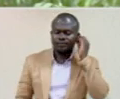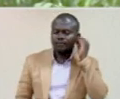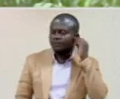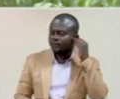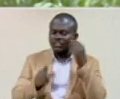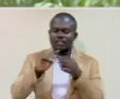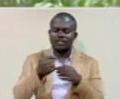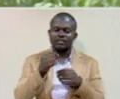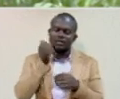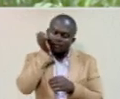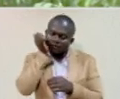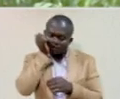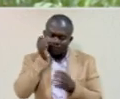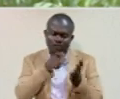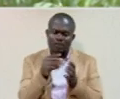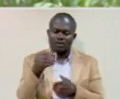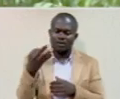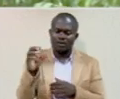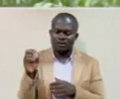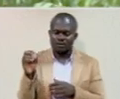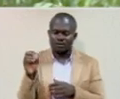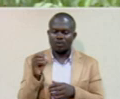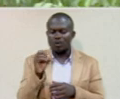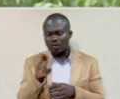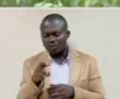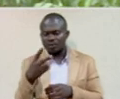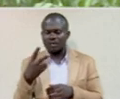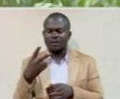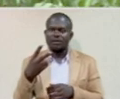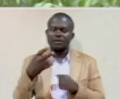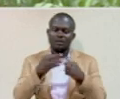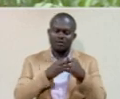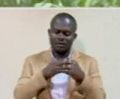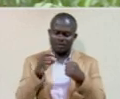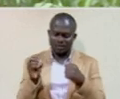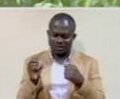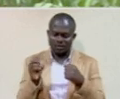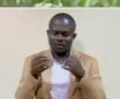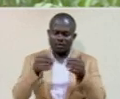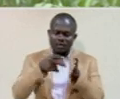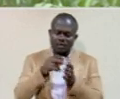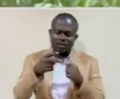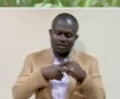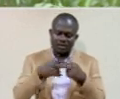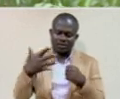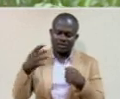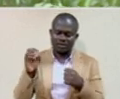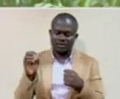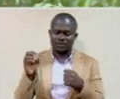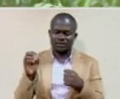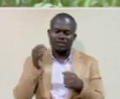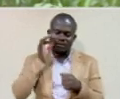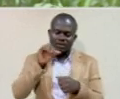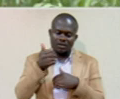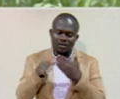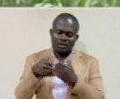twakigura 300 nango 180 n'ubu ni 750 iyo mbuto yindi batuzana